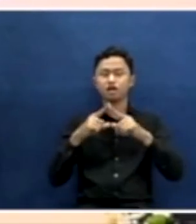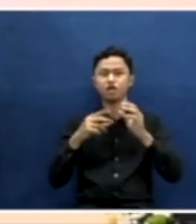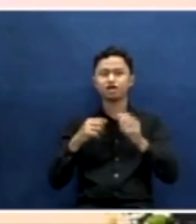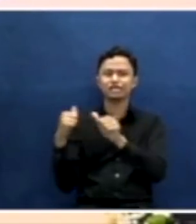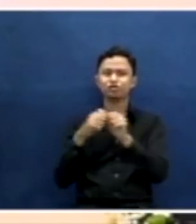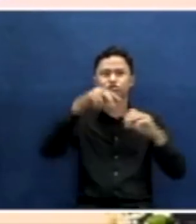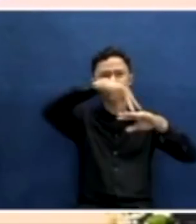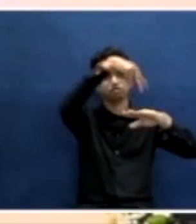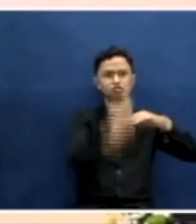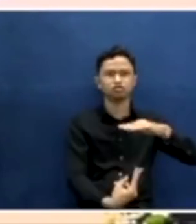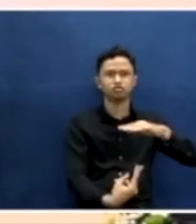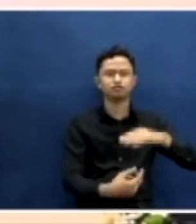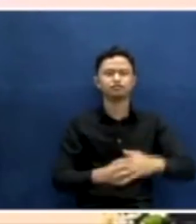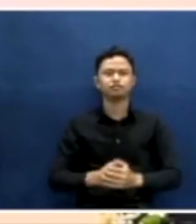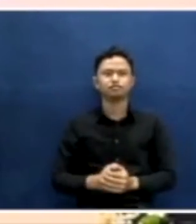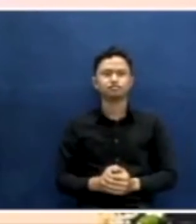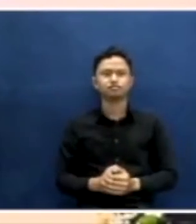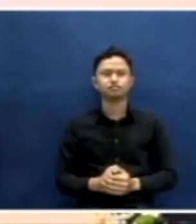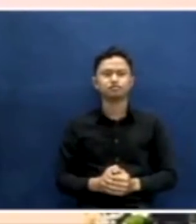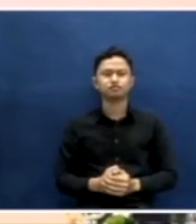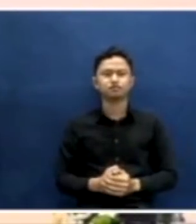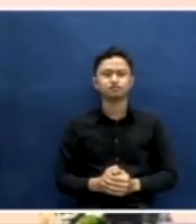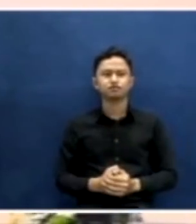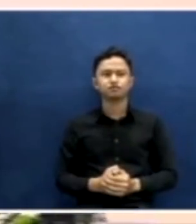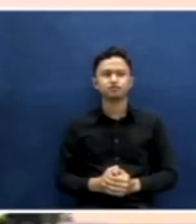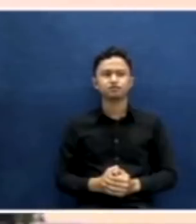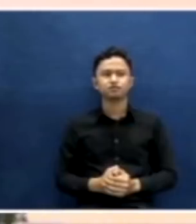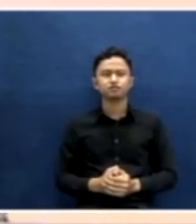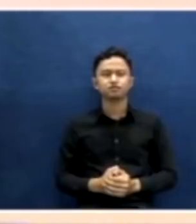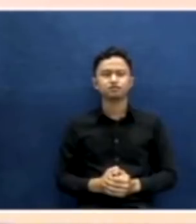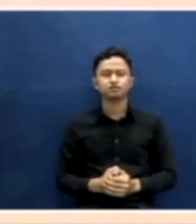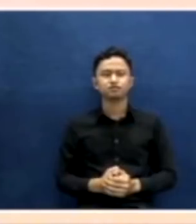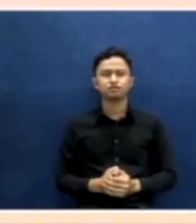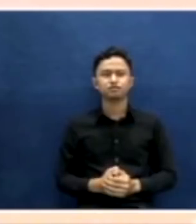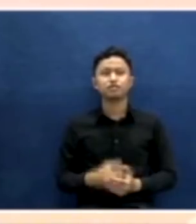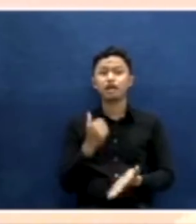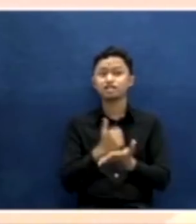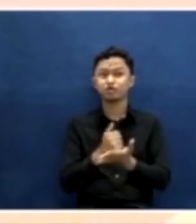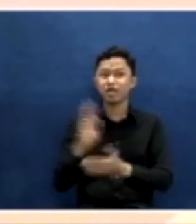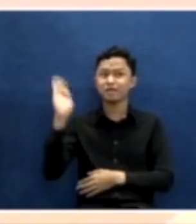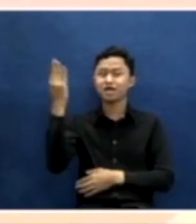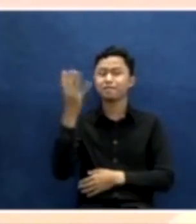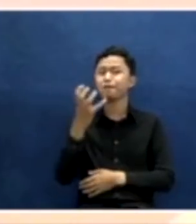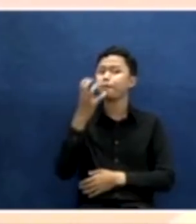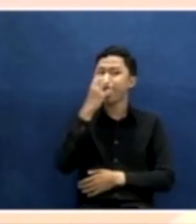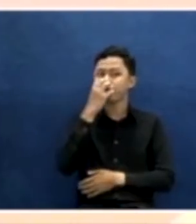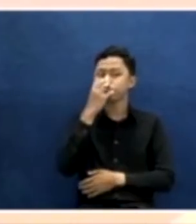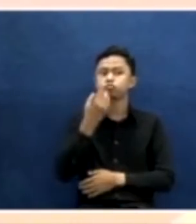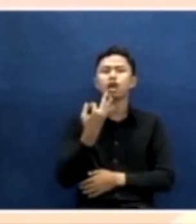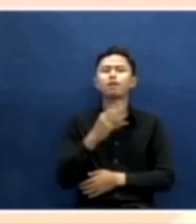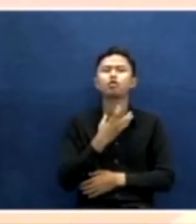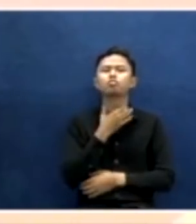Ibnu Katsir Al Bidayah Wan Nihayah makanan yang dimakan dan disuap oleh Nabi Adam baru sampai ke tenggorokan makanan yang disuap oleh